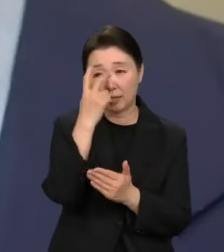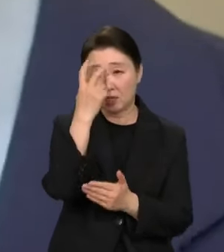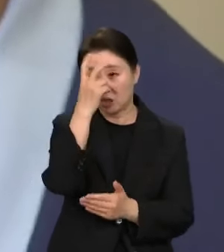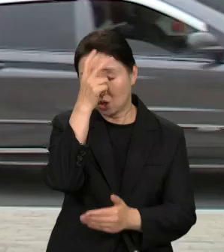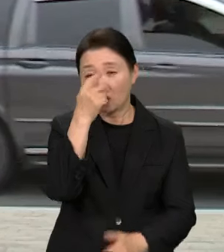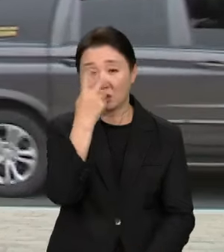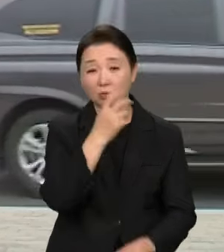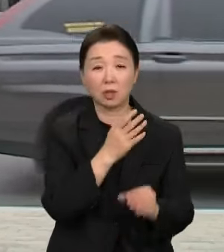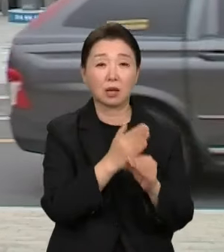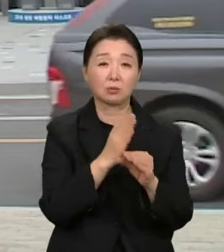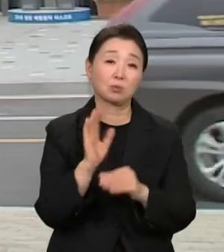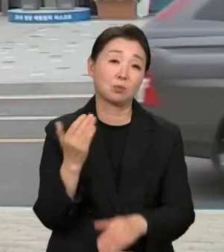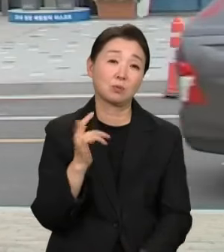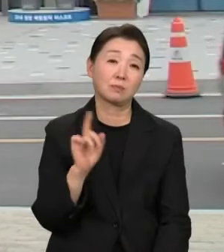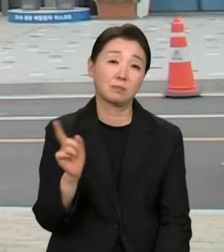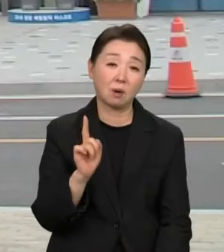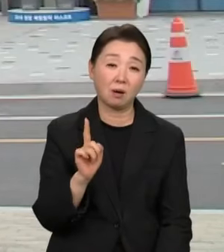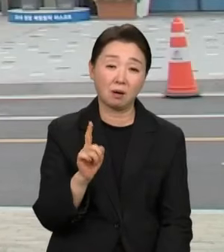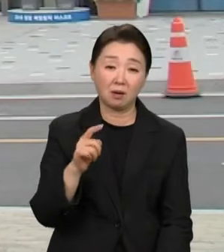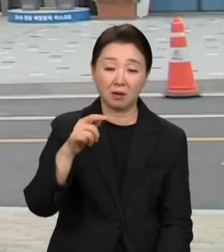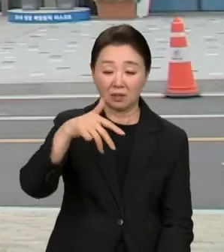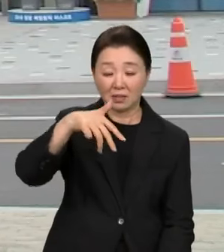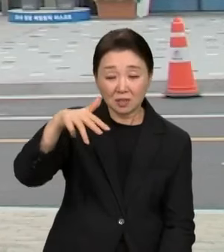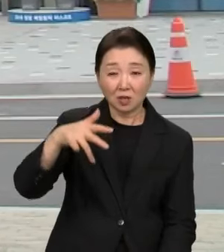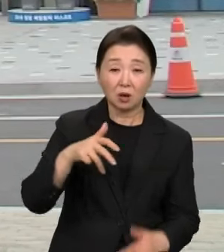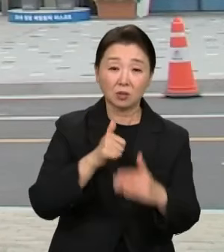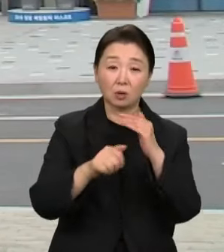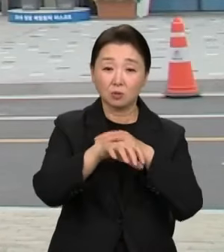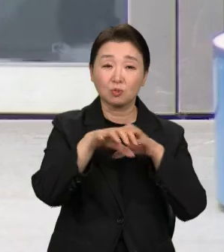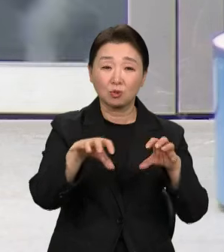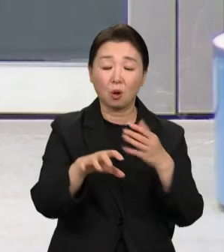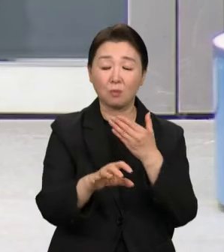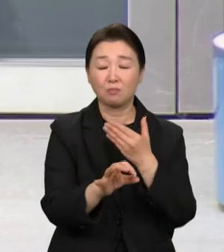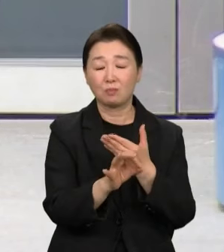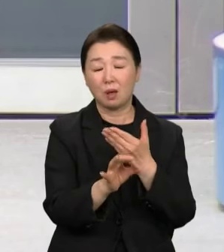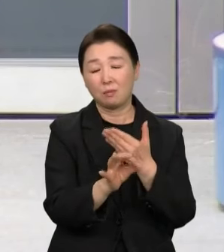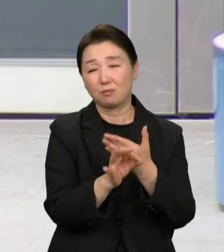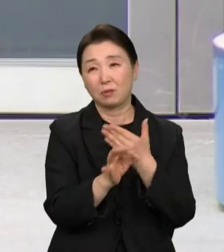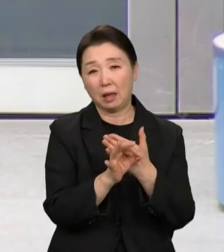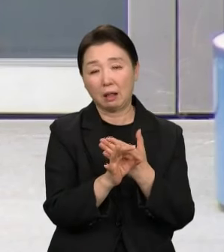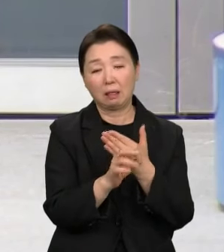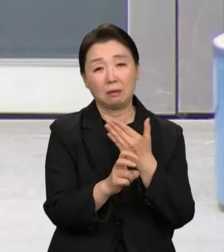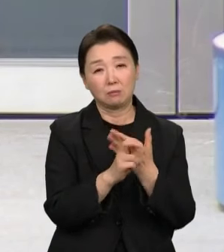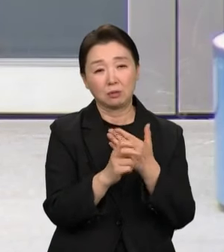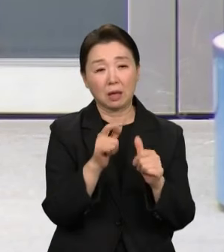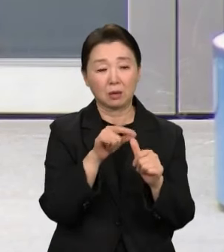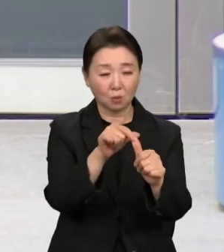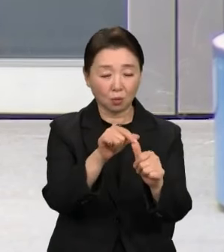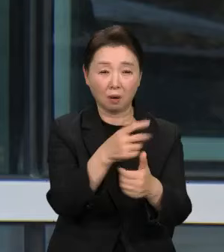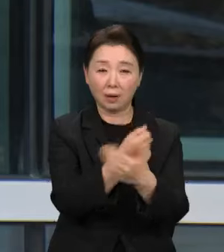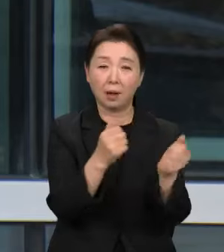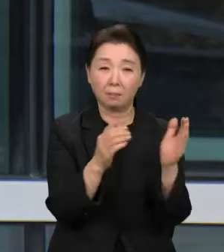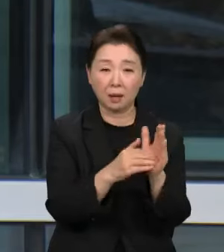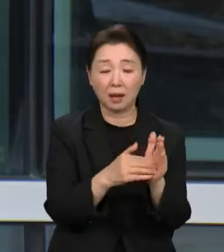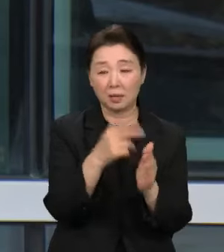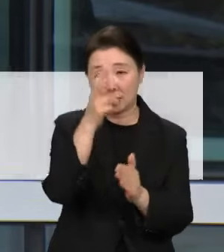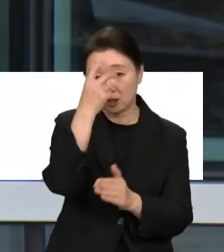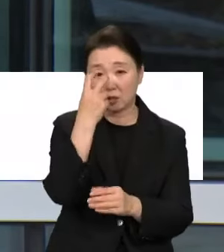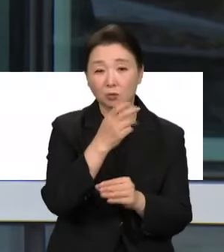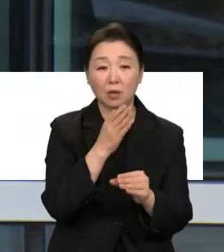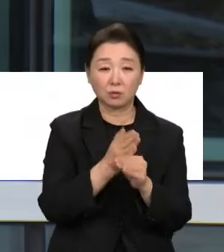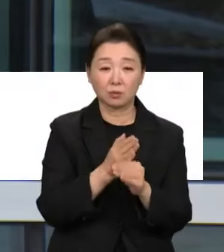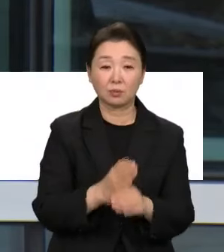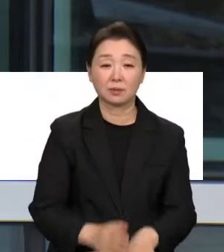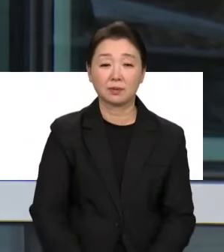있는 데다 최근에는 진천 선수촌의 부당 용역 계약 의혹으로 검찰의 수사 선상에 올랐습니다. 출마는 어차피